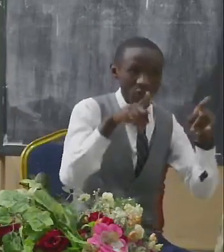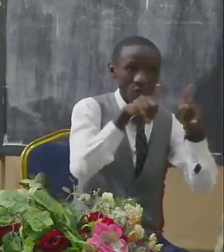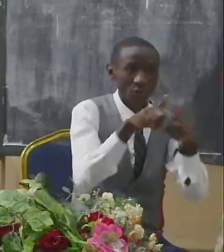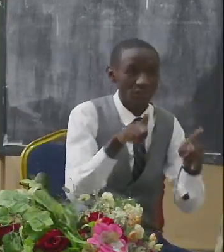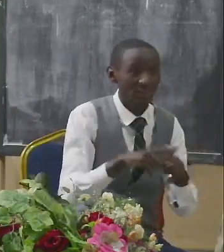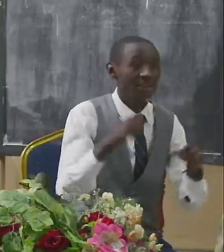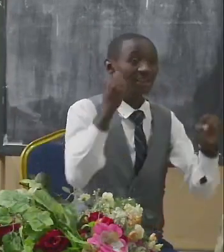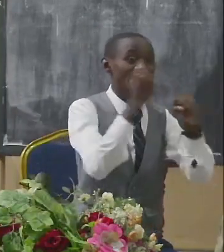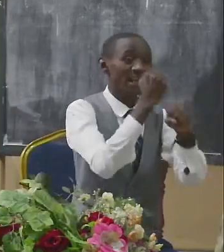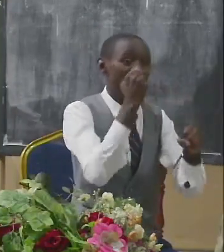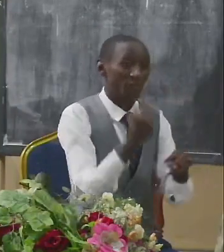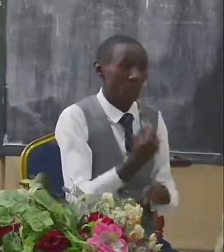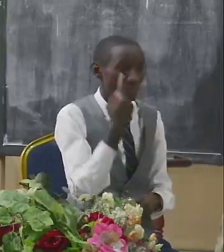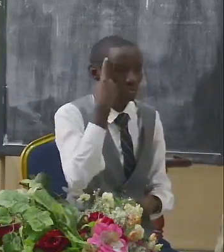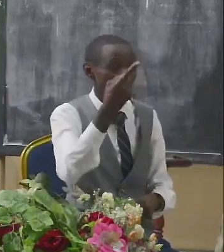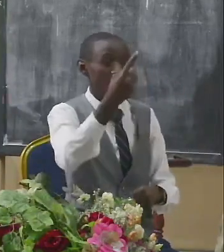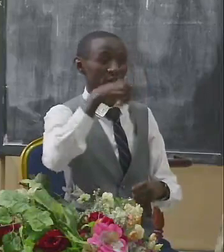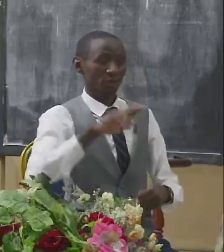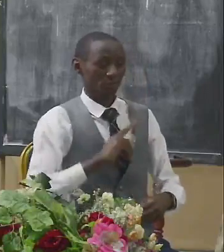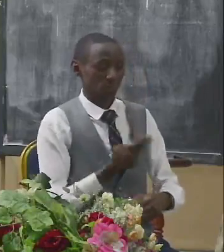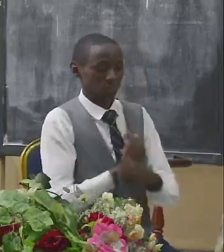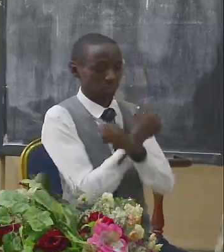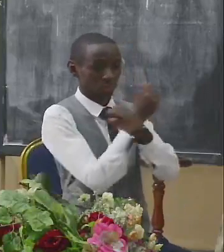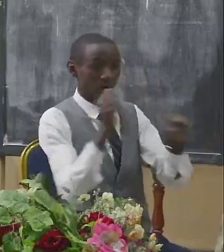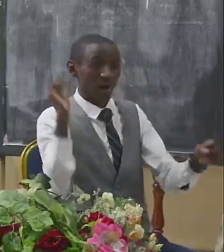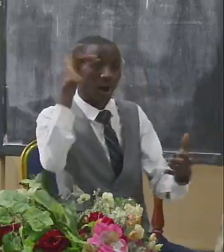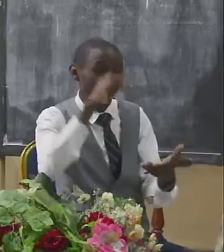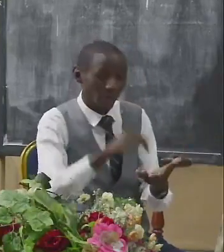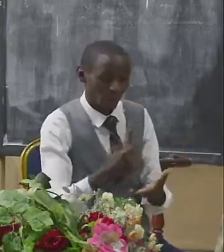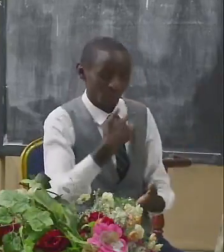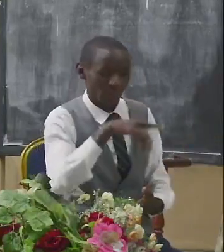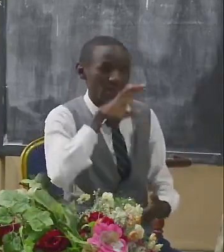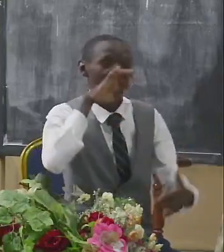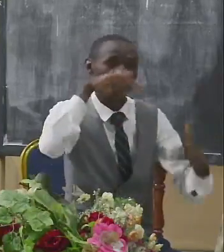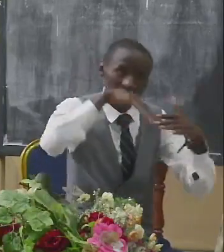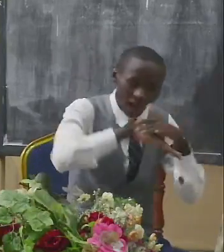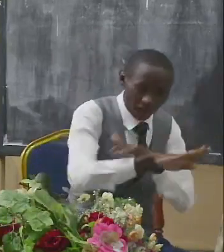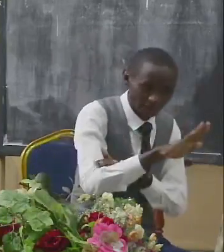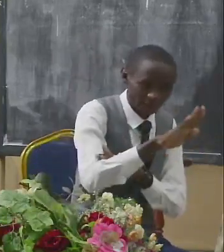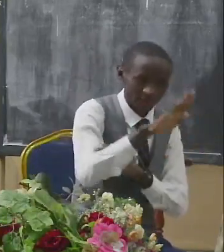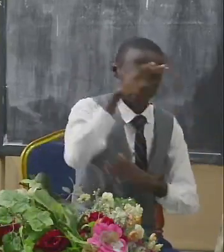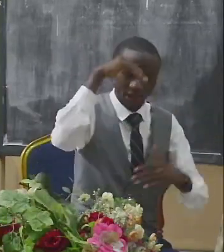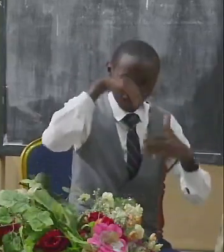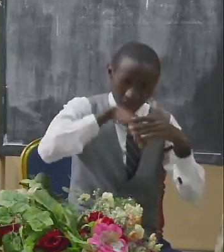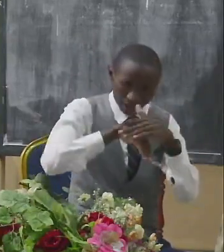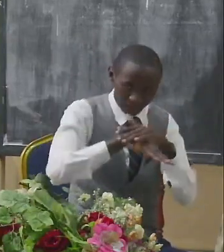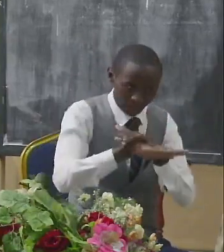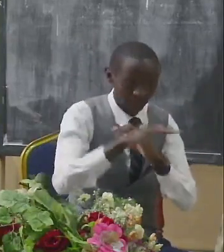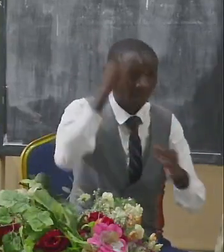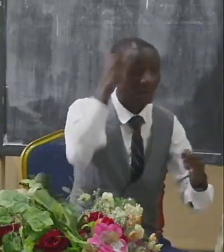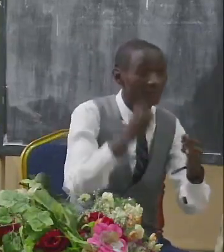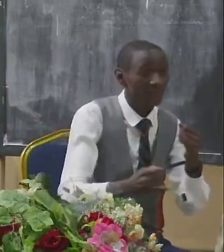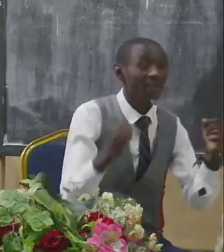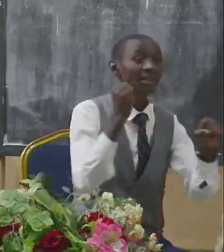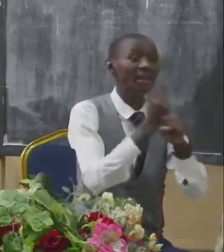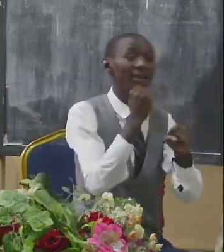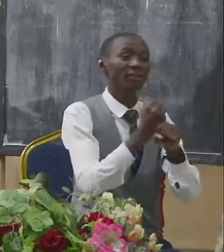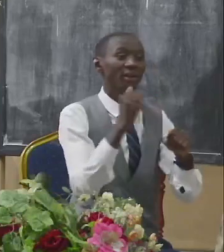ile kazi ya ukombozi na iko anaimaliza pamoja